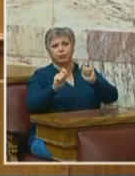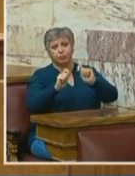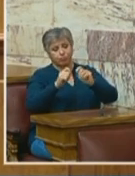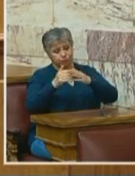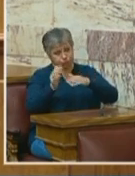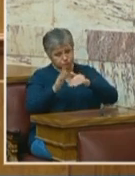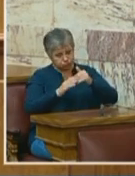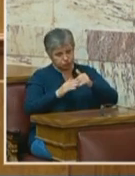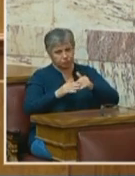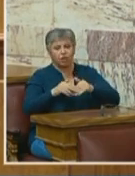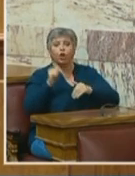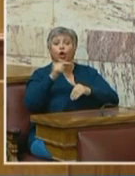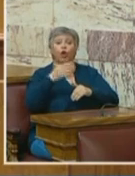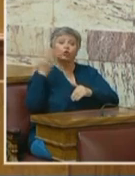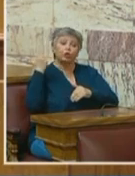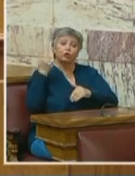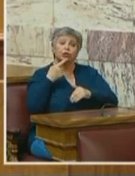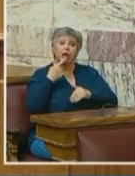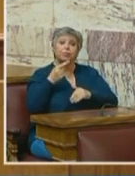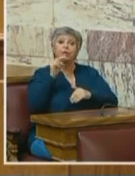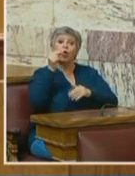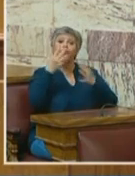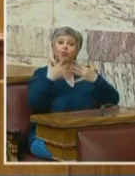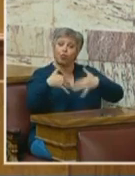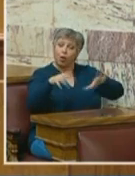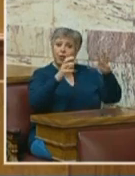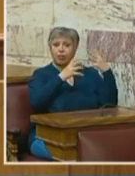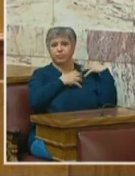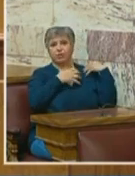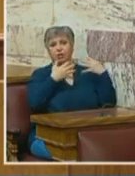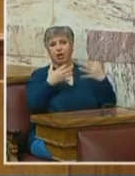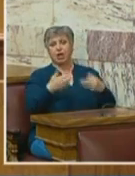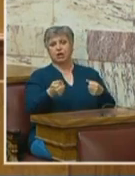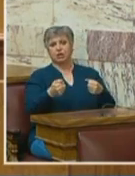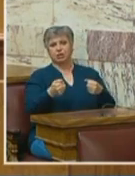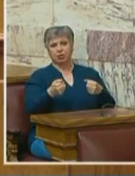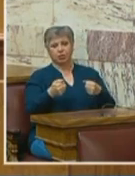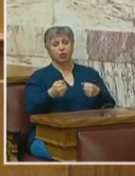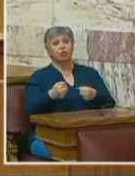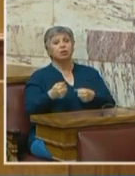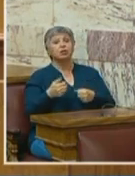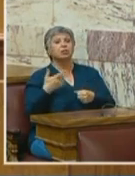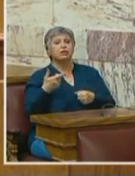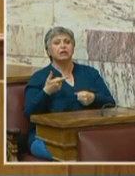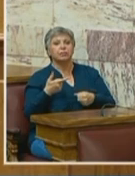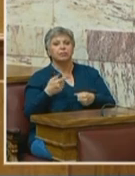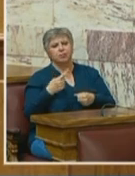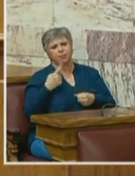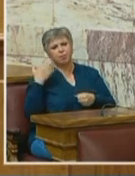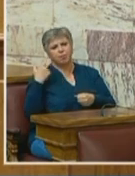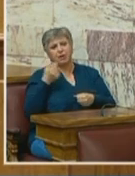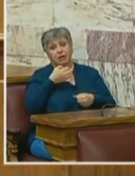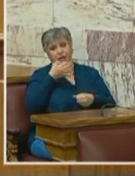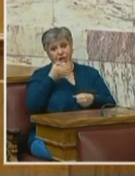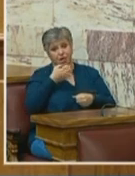αρμόδια να εξετάσει το θέμα. Και επικαλεστήκατε, όπως σας είπε και ο κύριος Βορύδης, καθ' όλη τη διάρκεια